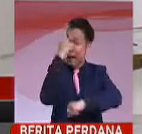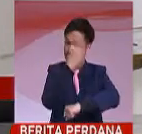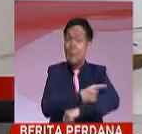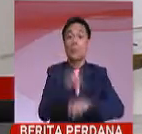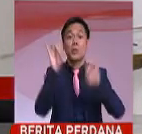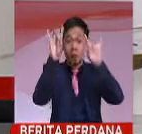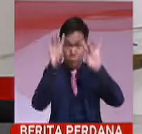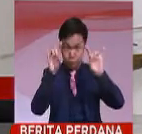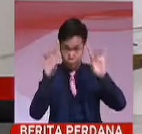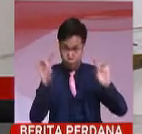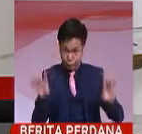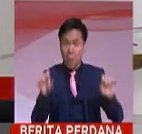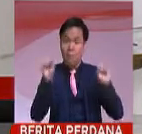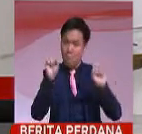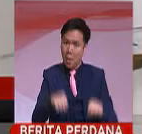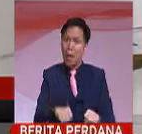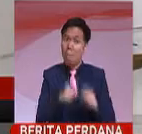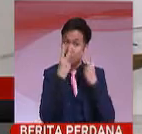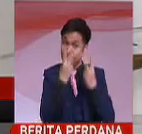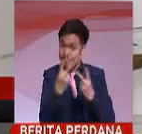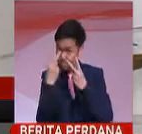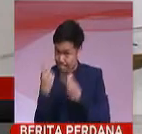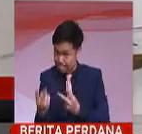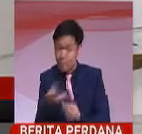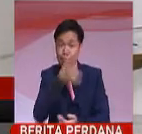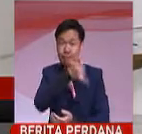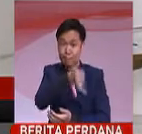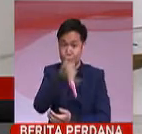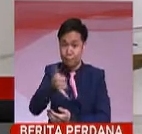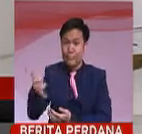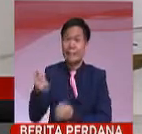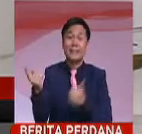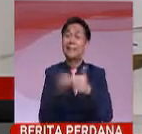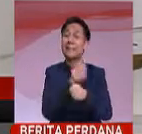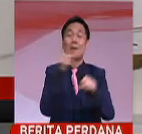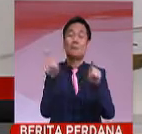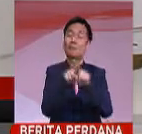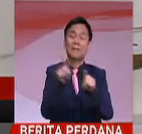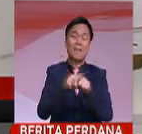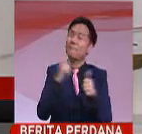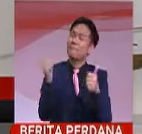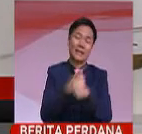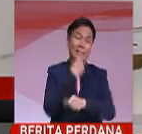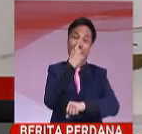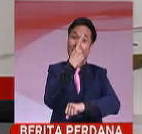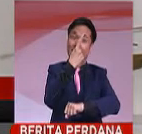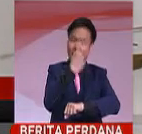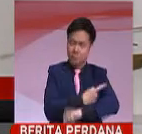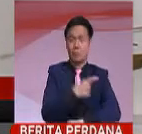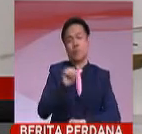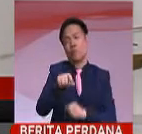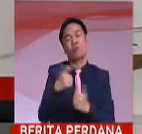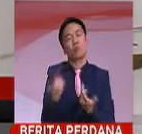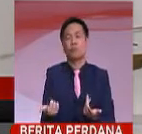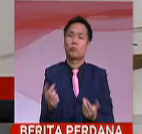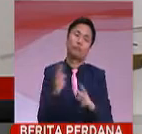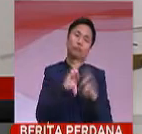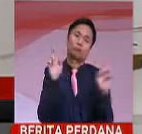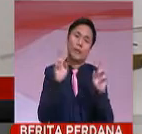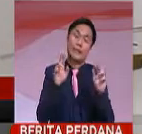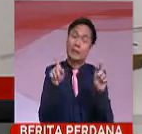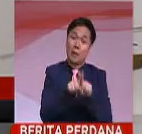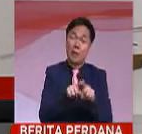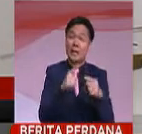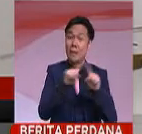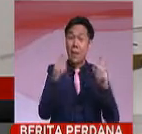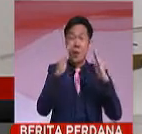saja. Ya. Hari pertama lah, macam kita hari raya puasa hari pertama. Walaupun rumah terbuka